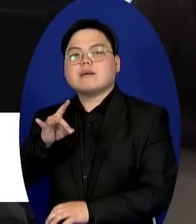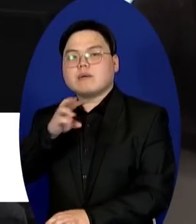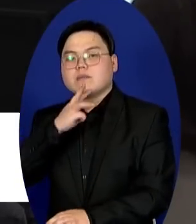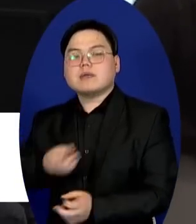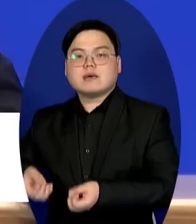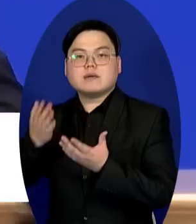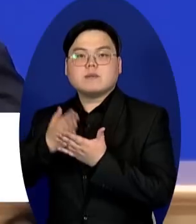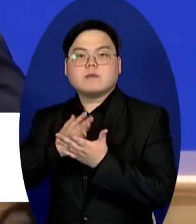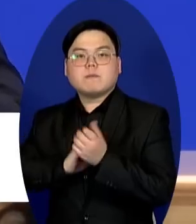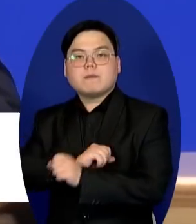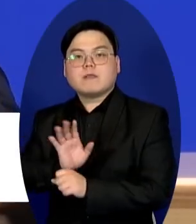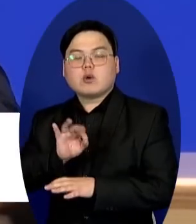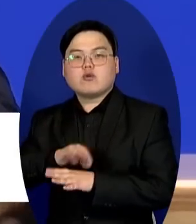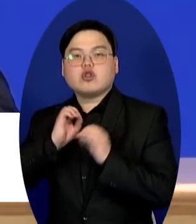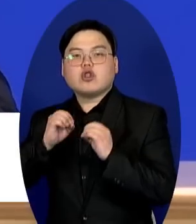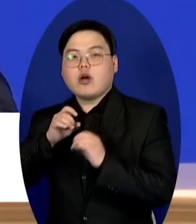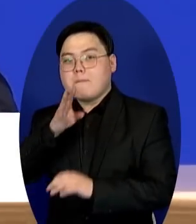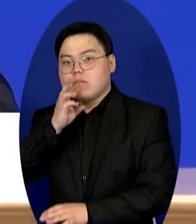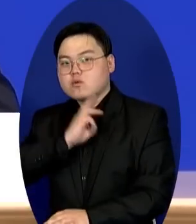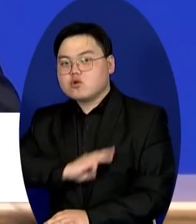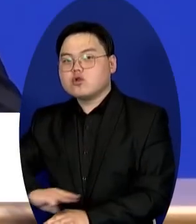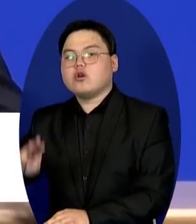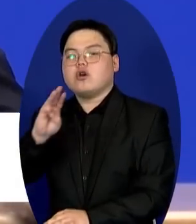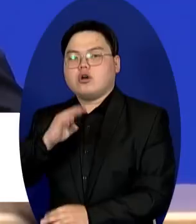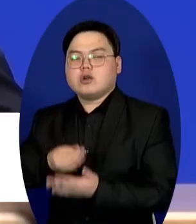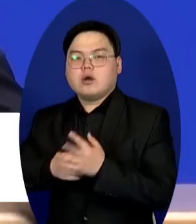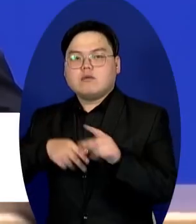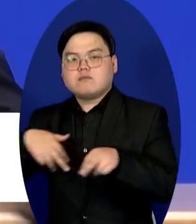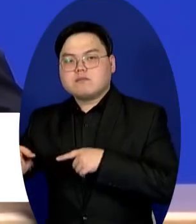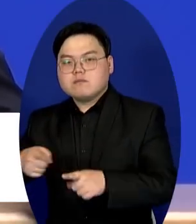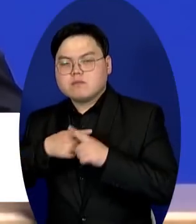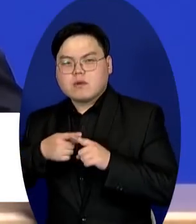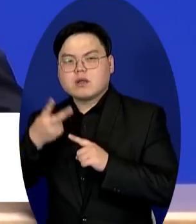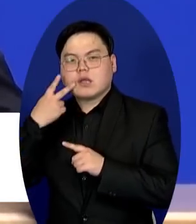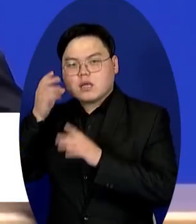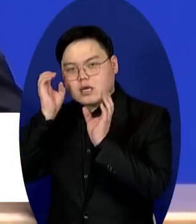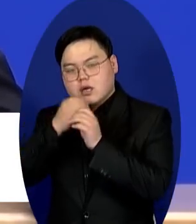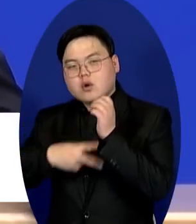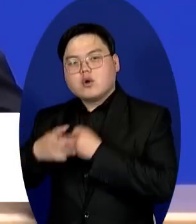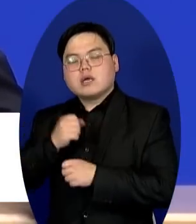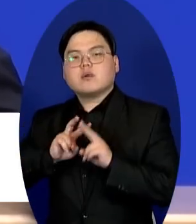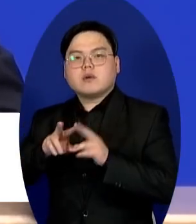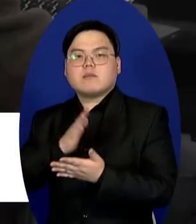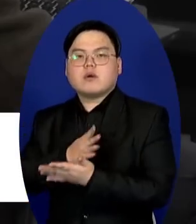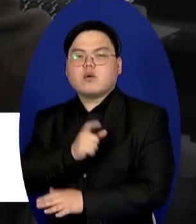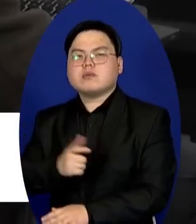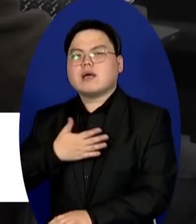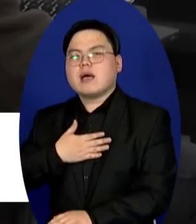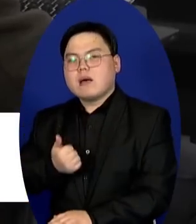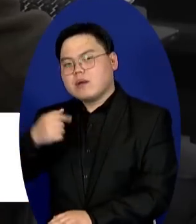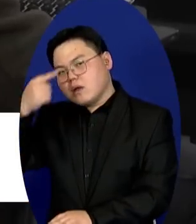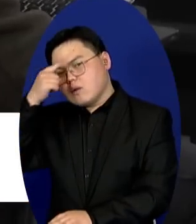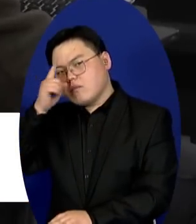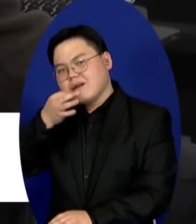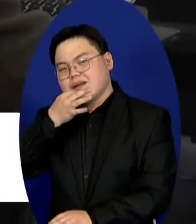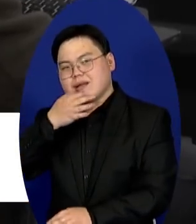байна. COVID-ыг тэг төвшөнд барих бодлогын хүрээнд хөл хорой хязгаарлалт, байнгын шинжилгээ хийх зэрэг хүмүүсийн амнаас эрүүл мэндийг